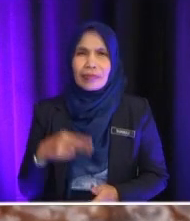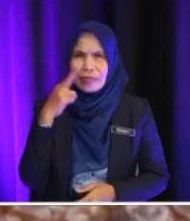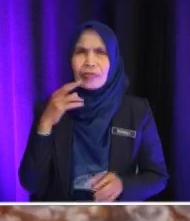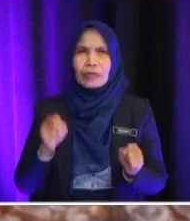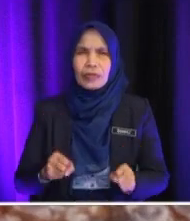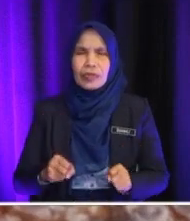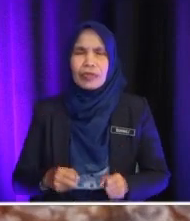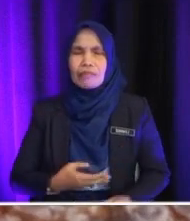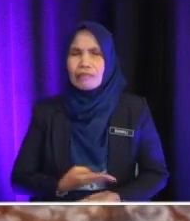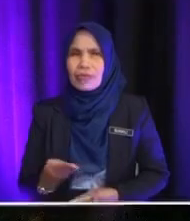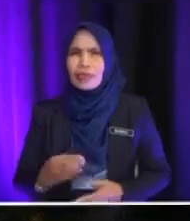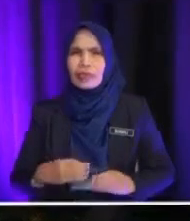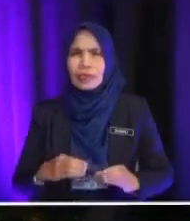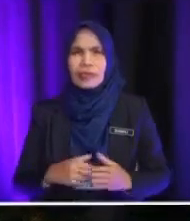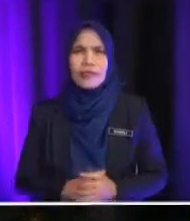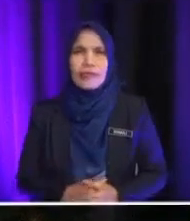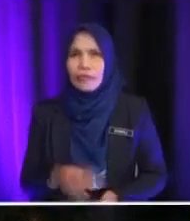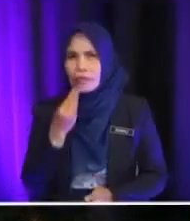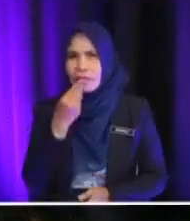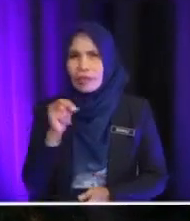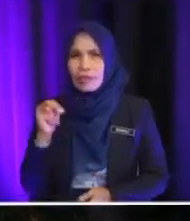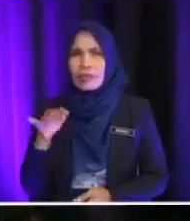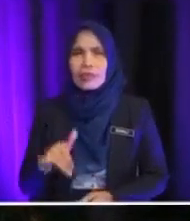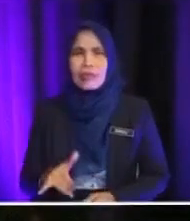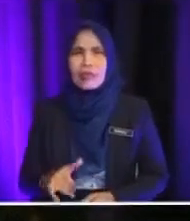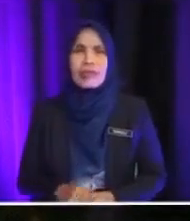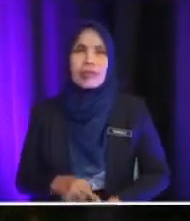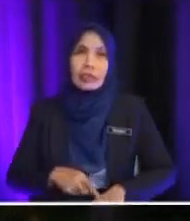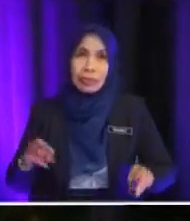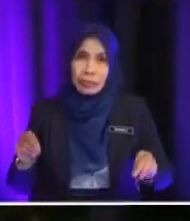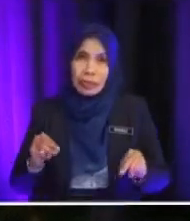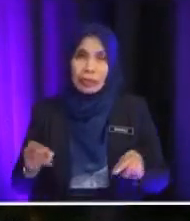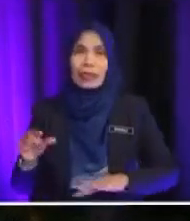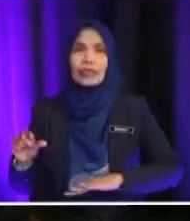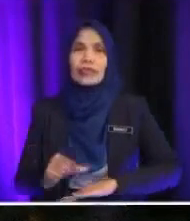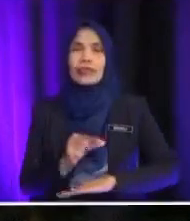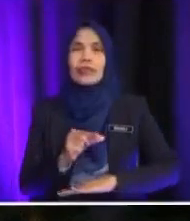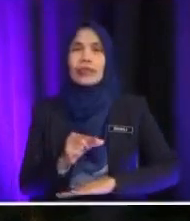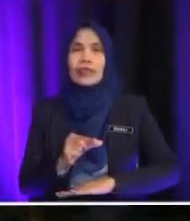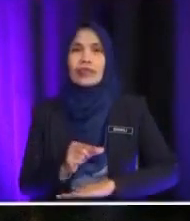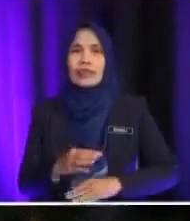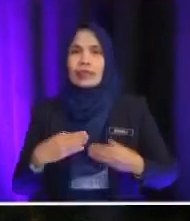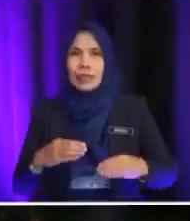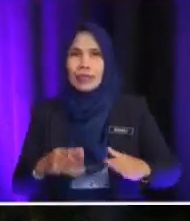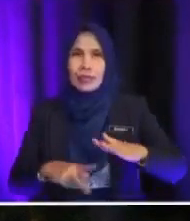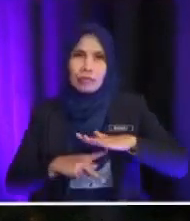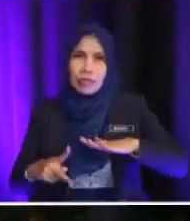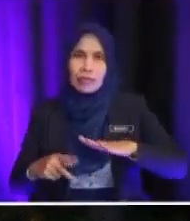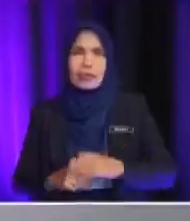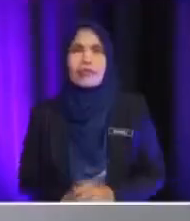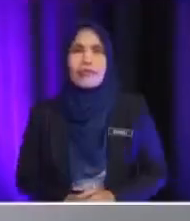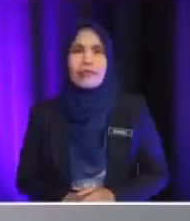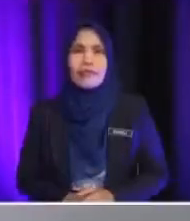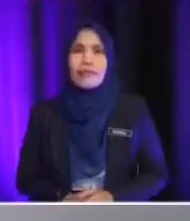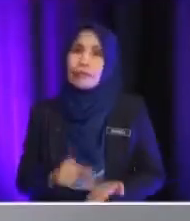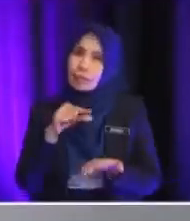contoh makanan yang dimasak dengan menggunakan cara memanggang. Oh, kalau ayam cikgu?